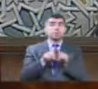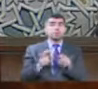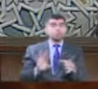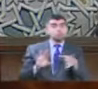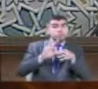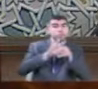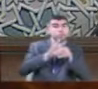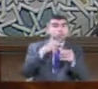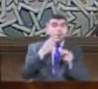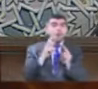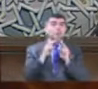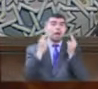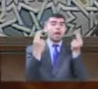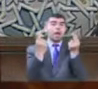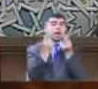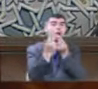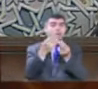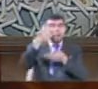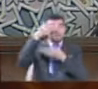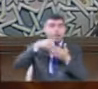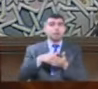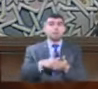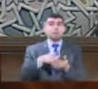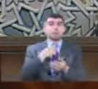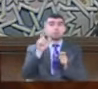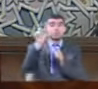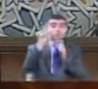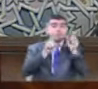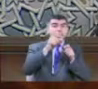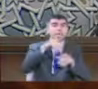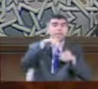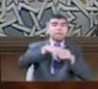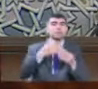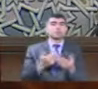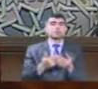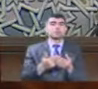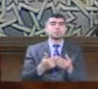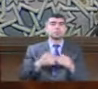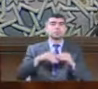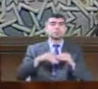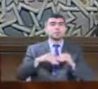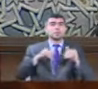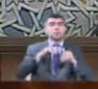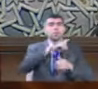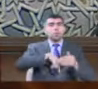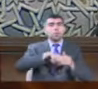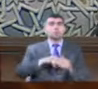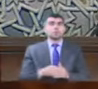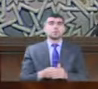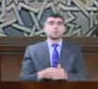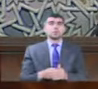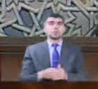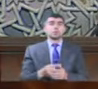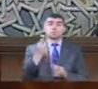مشاركات مع المؤسسات الدولية تقدم به السيدات والسادة النواب أعضاء فرق ومجموعة الأغلبية. كلمة لأحد